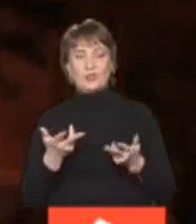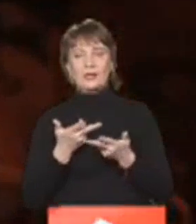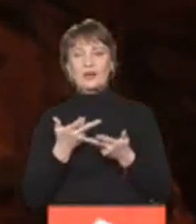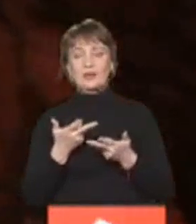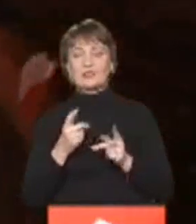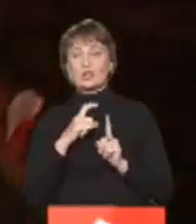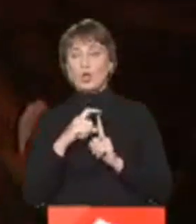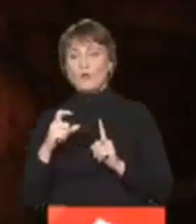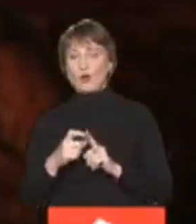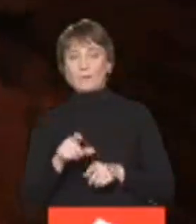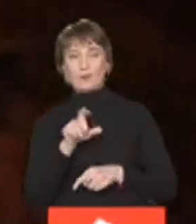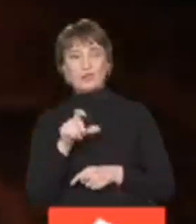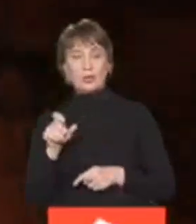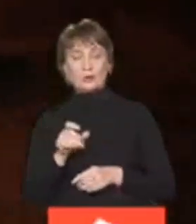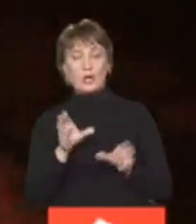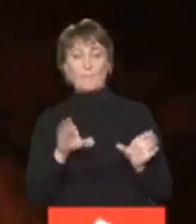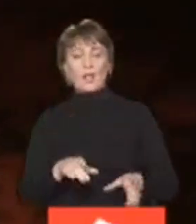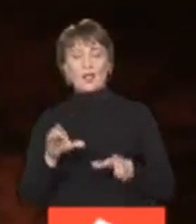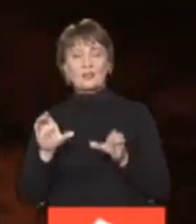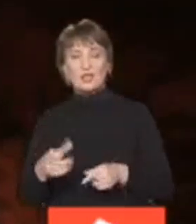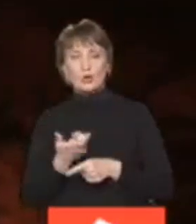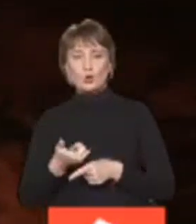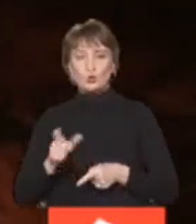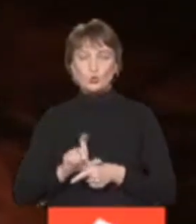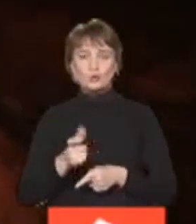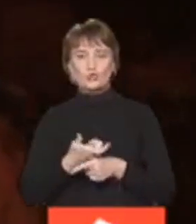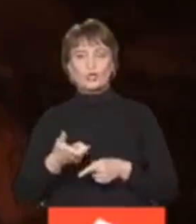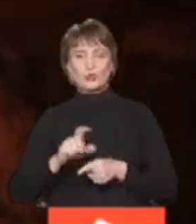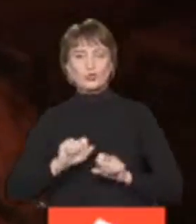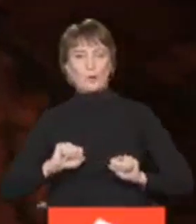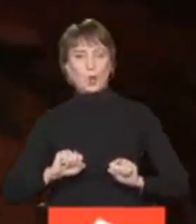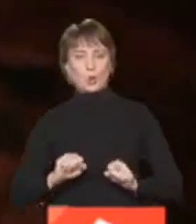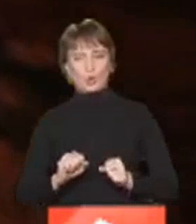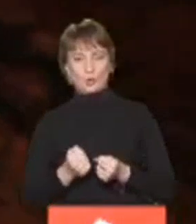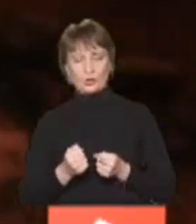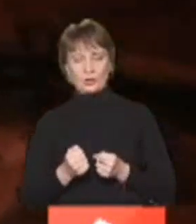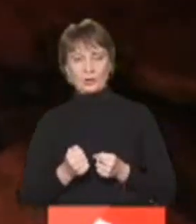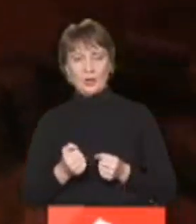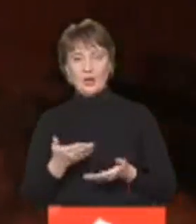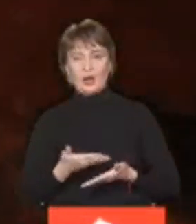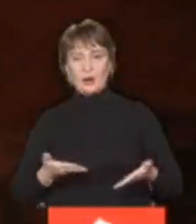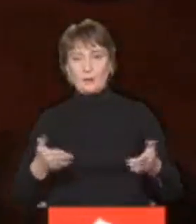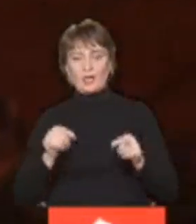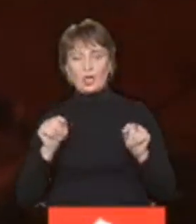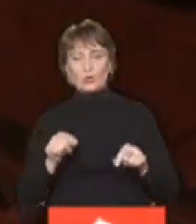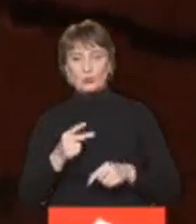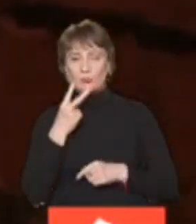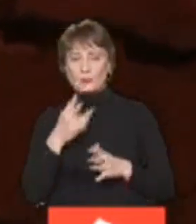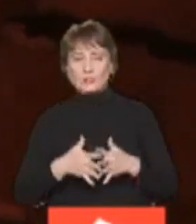словами людей, знову ж таки, батареї дуже і дуже прохолодні. Ми тут побачили також